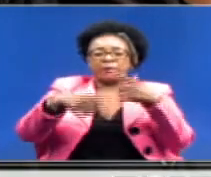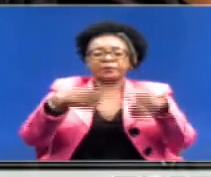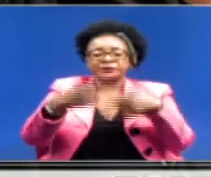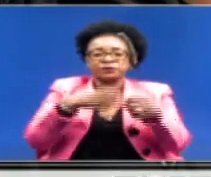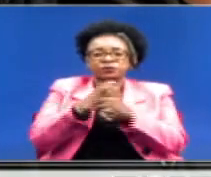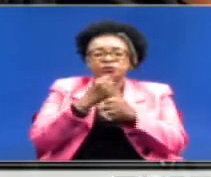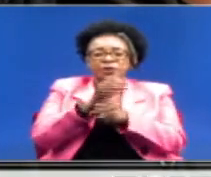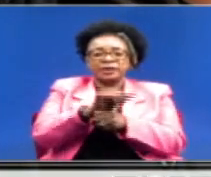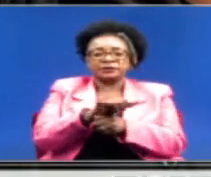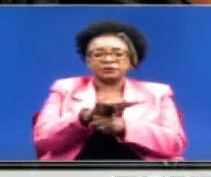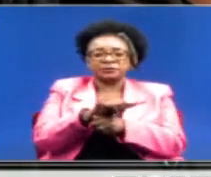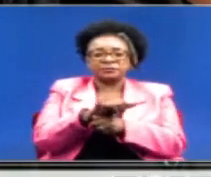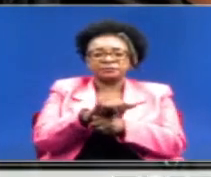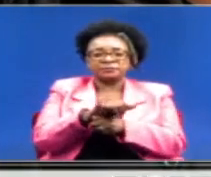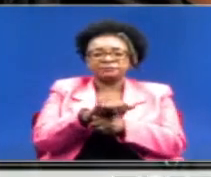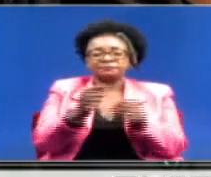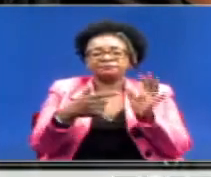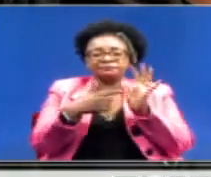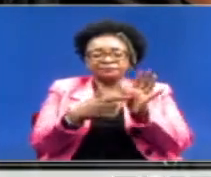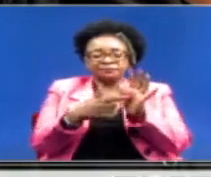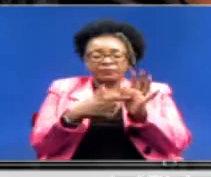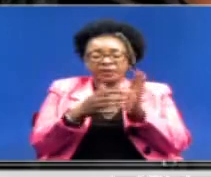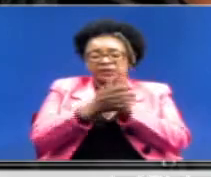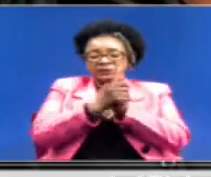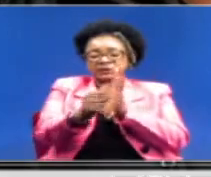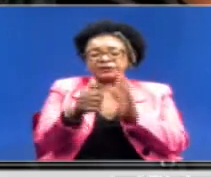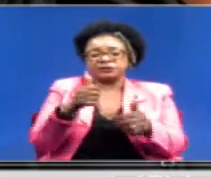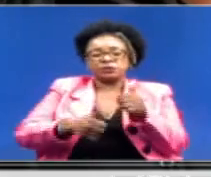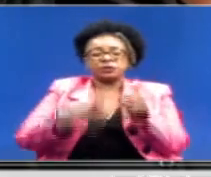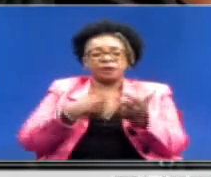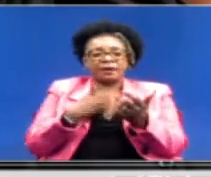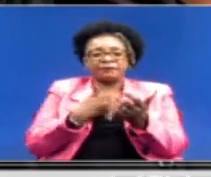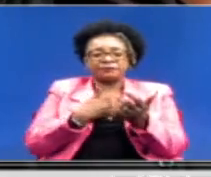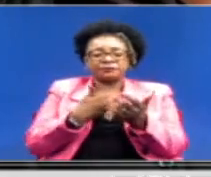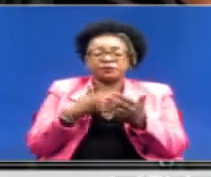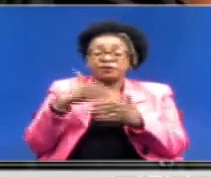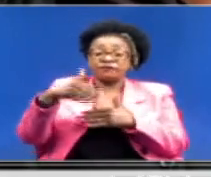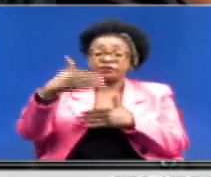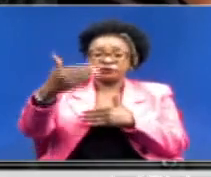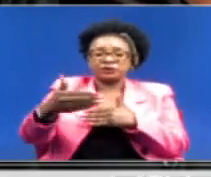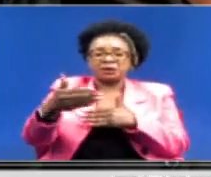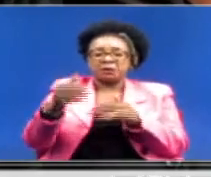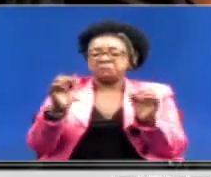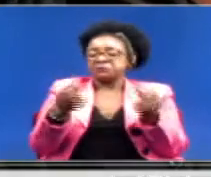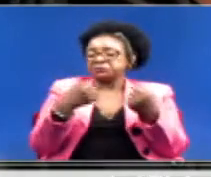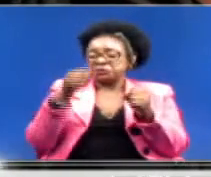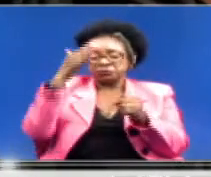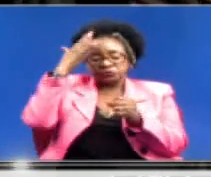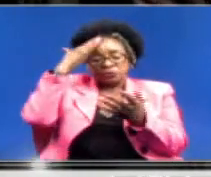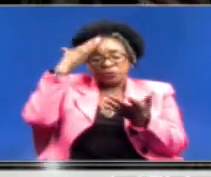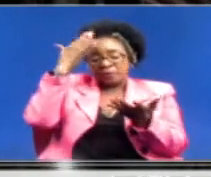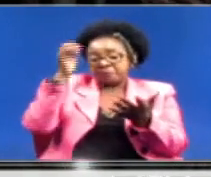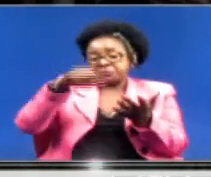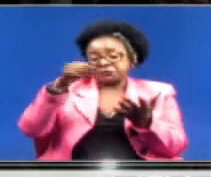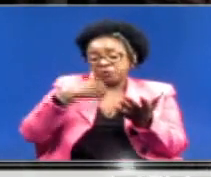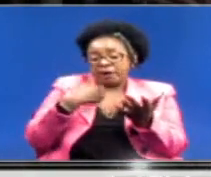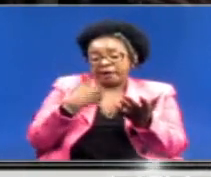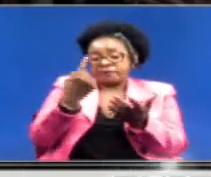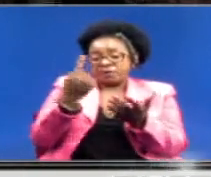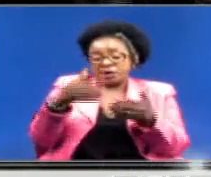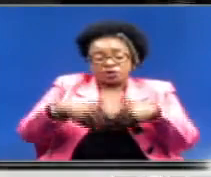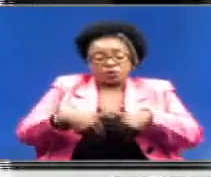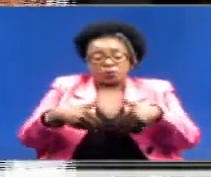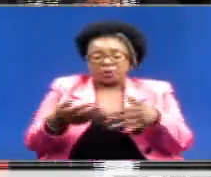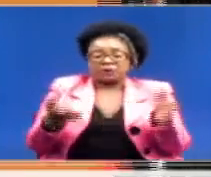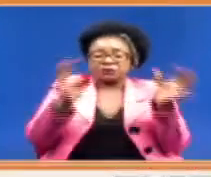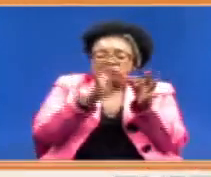ya kuonyesha hizi talanta za vijana wetu, siku za usoni uwezi jua kijana mmoja anaweza toka hapa labda aingie